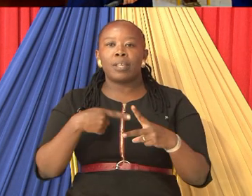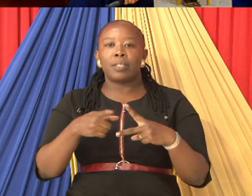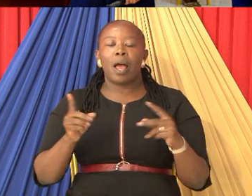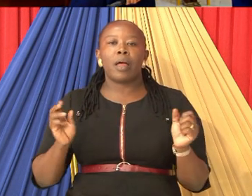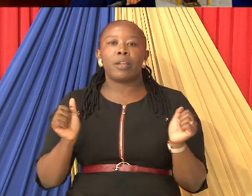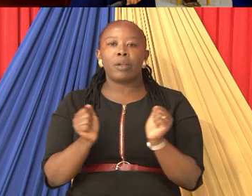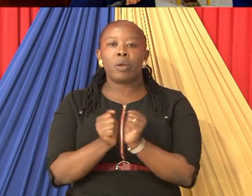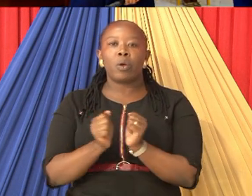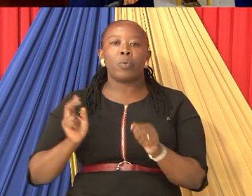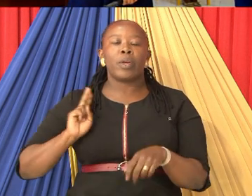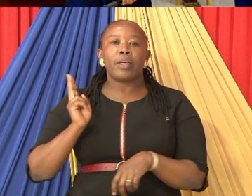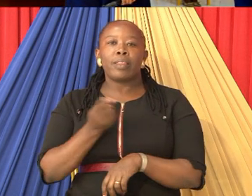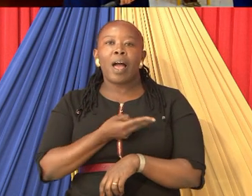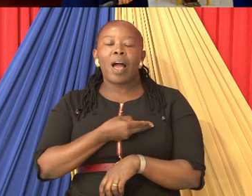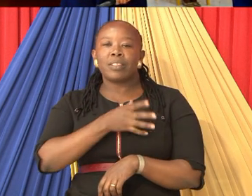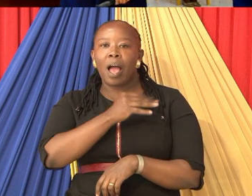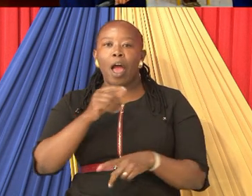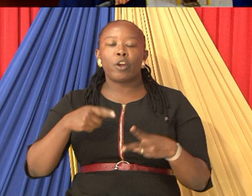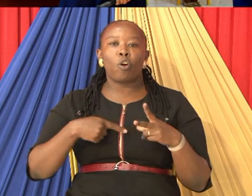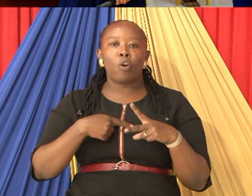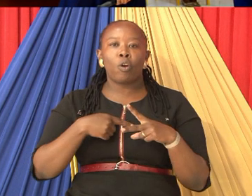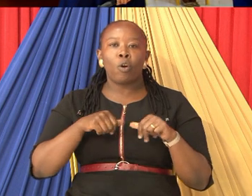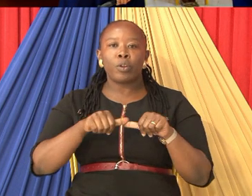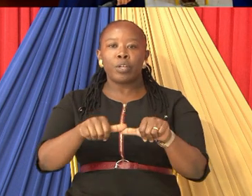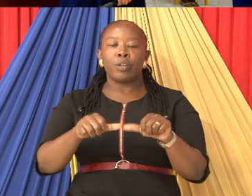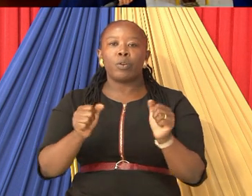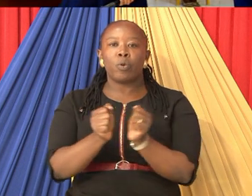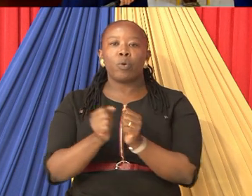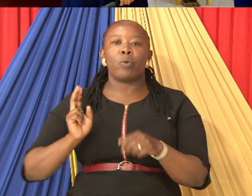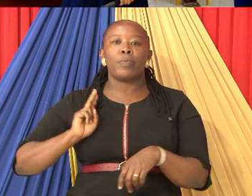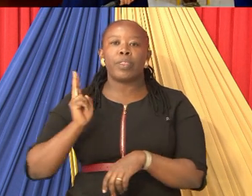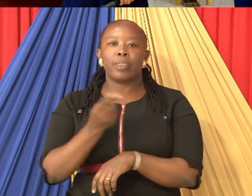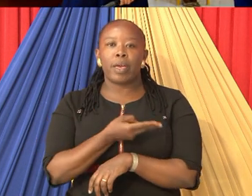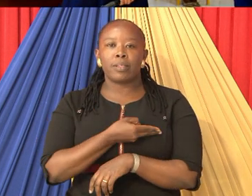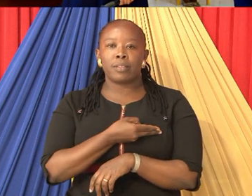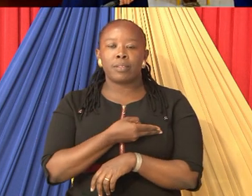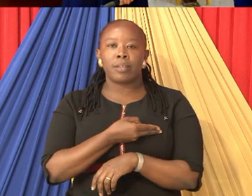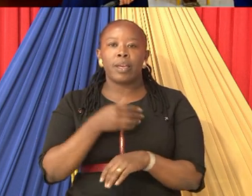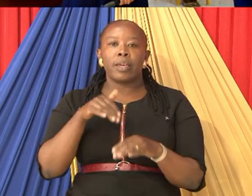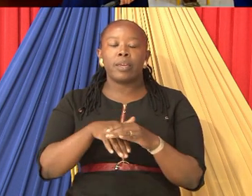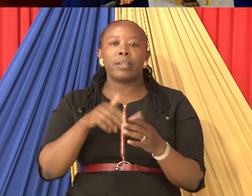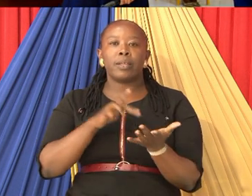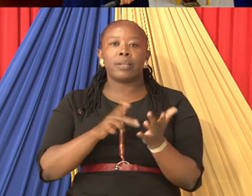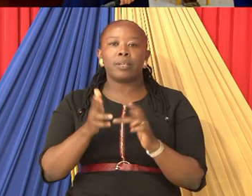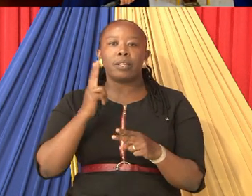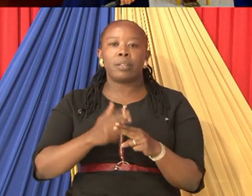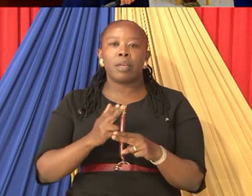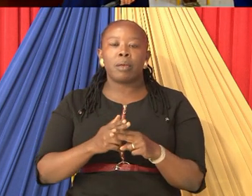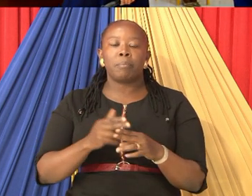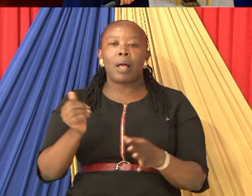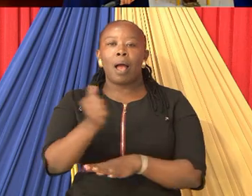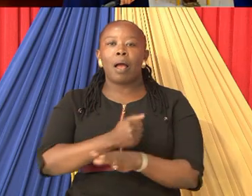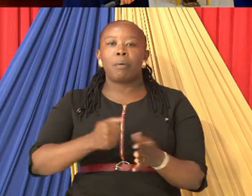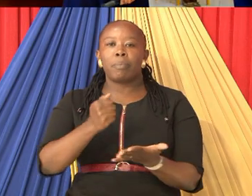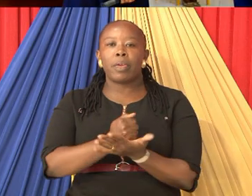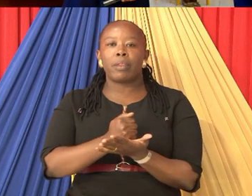wetu na uenende nasi na tukifika mwisho tutaendelea kukushukuru. Na ni katika jina la Yesu Kristo tumeomba na kuomba.